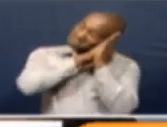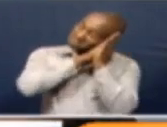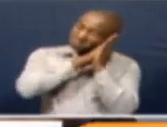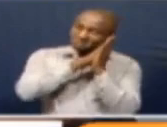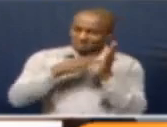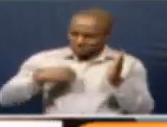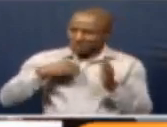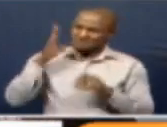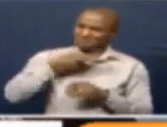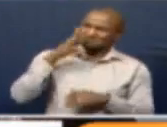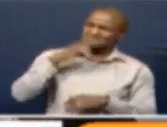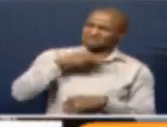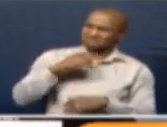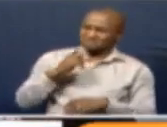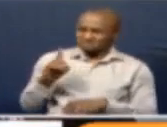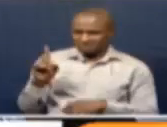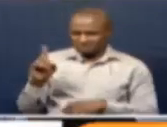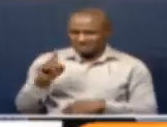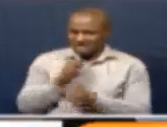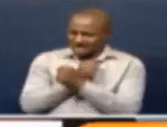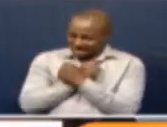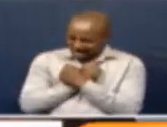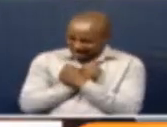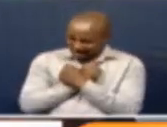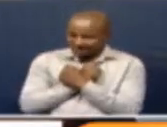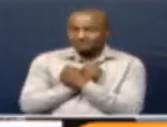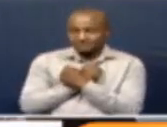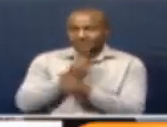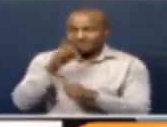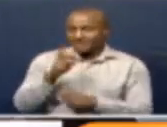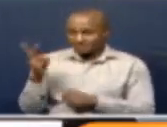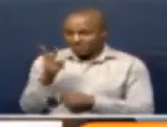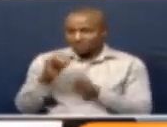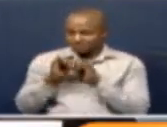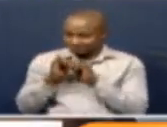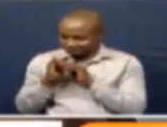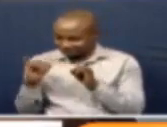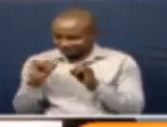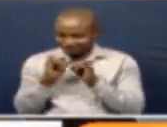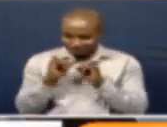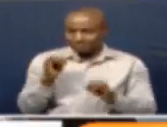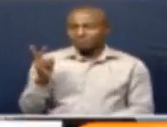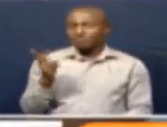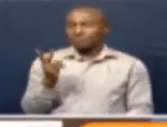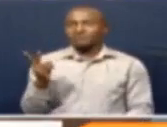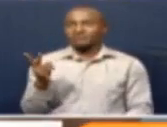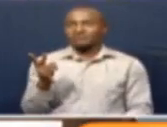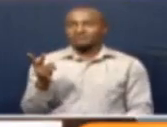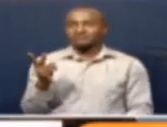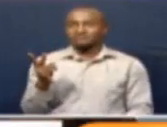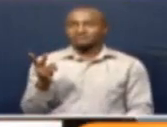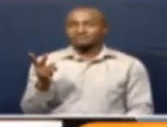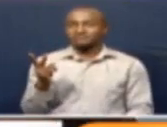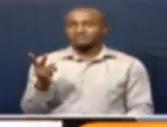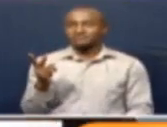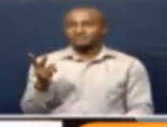zanuka vibaya. Mapenzi ya baba na mama yanataka watu wote wawe wasafi, baba hata mama. Huu smart unaosema wanawake